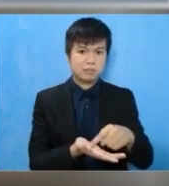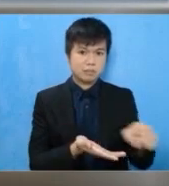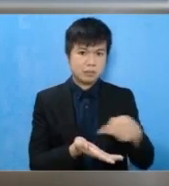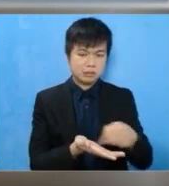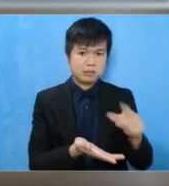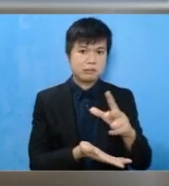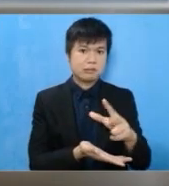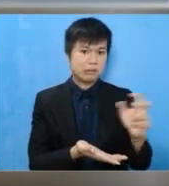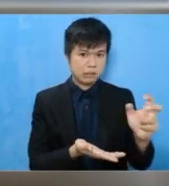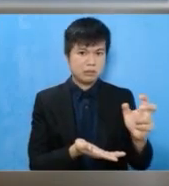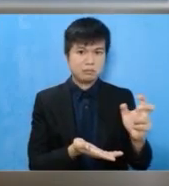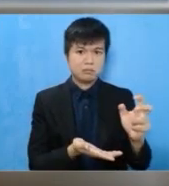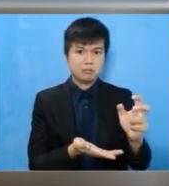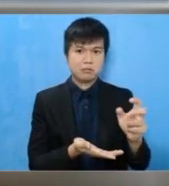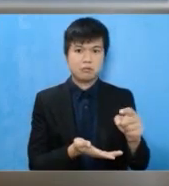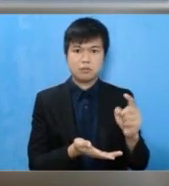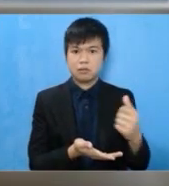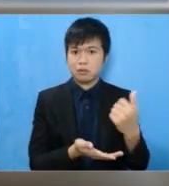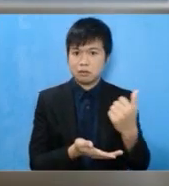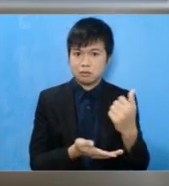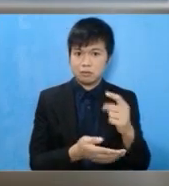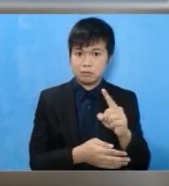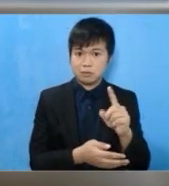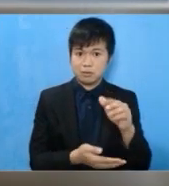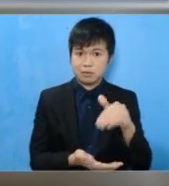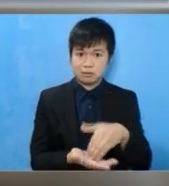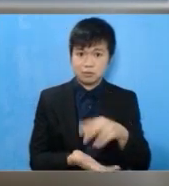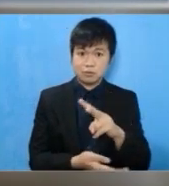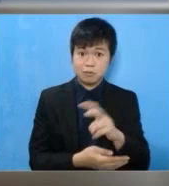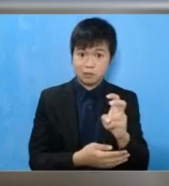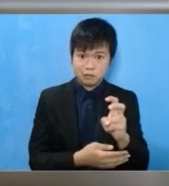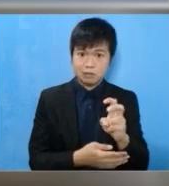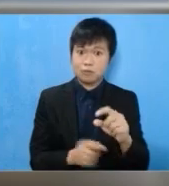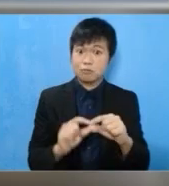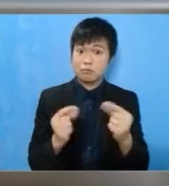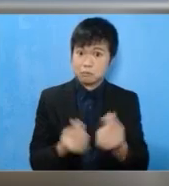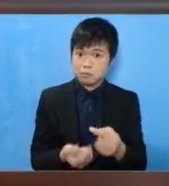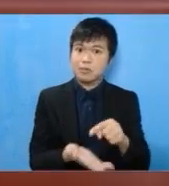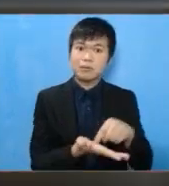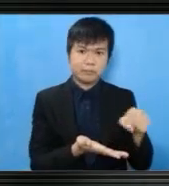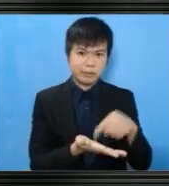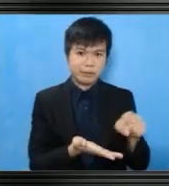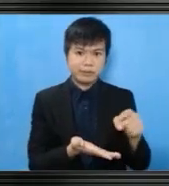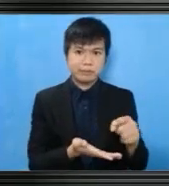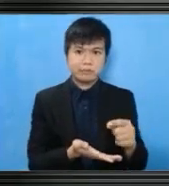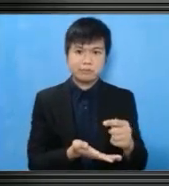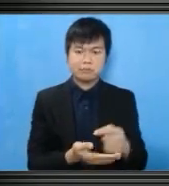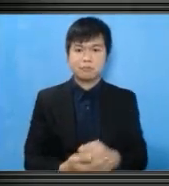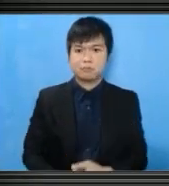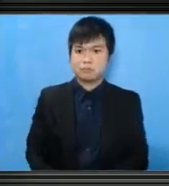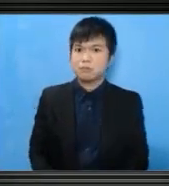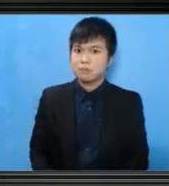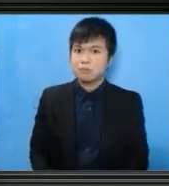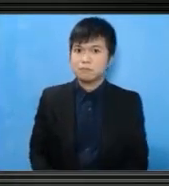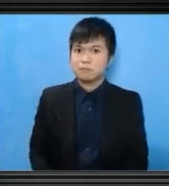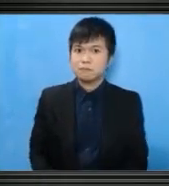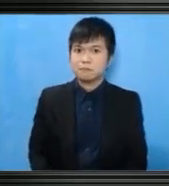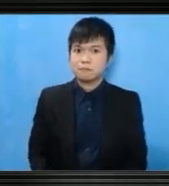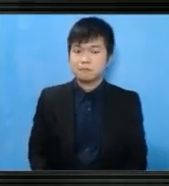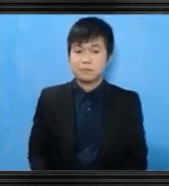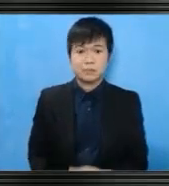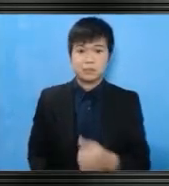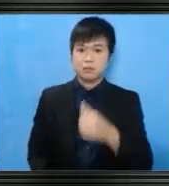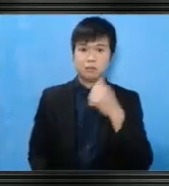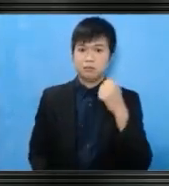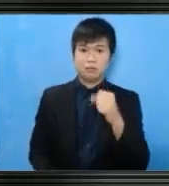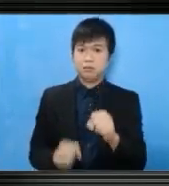isa nakawanto kasi ilan po sila, grupo sila. Ayun po. Oh! Yes. Itinanggi ng station commander na